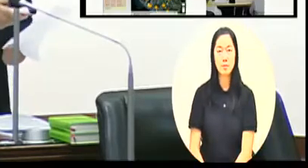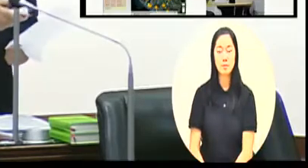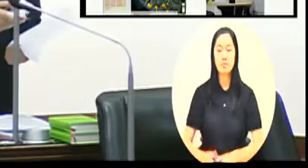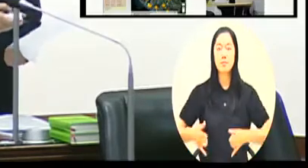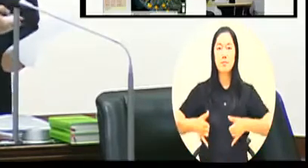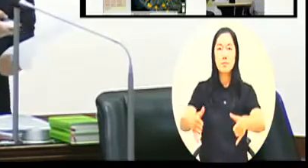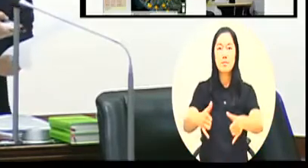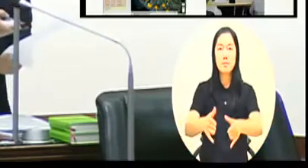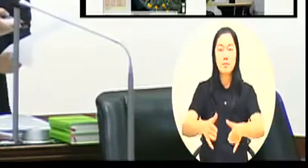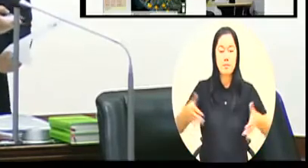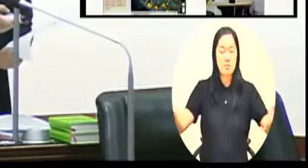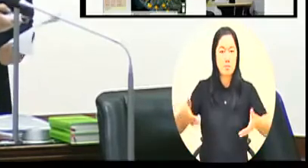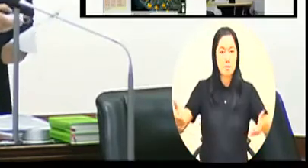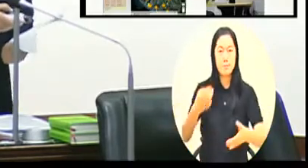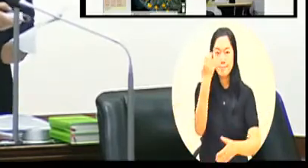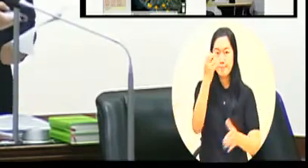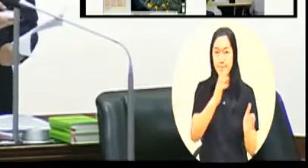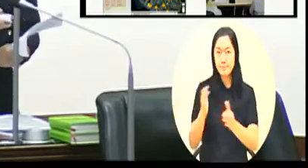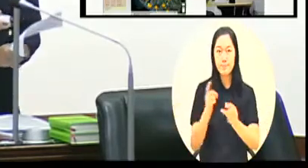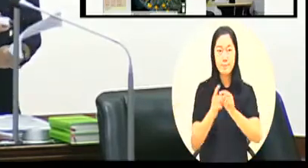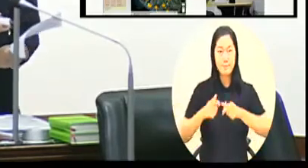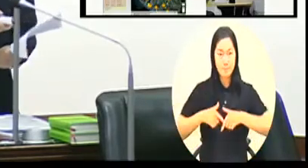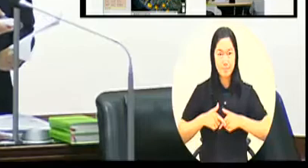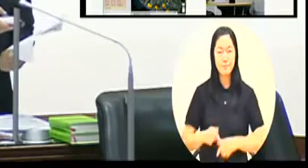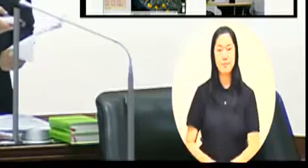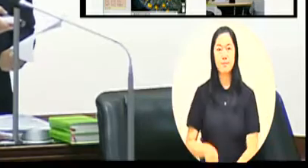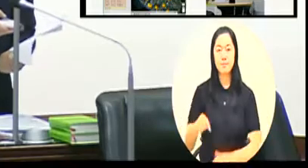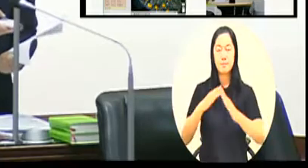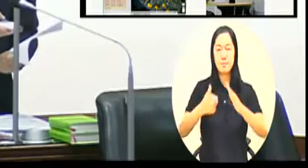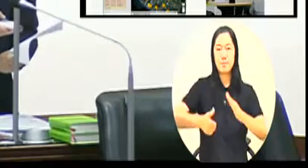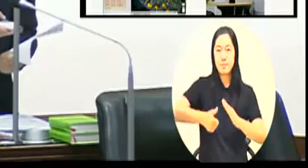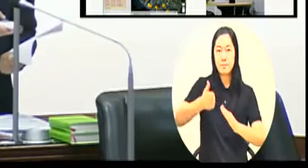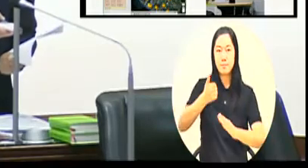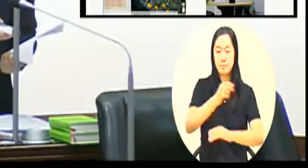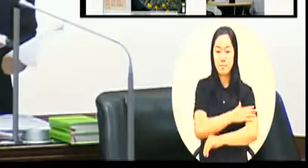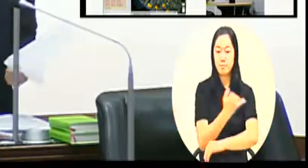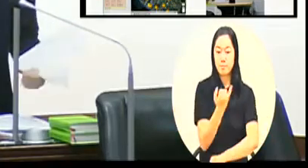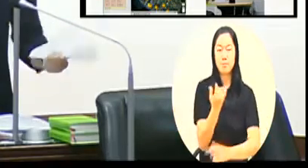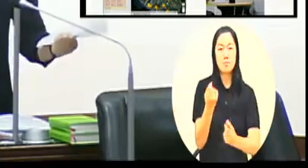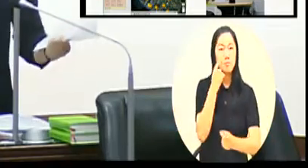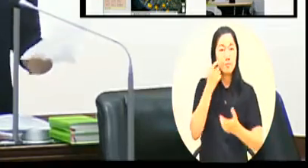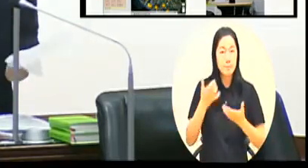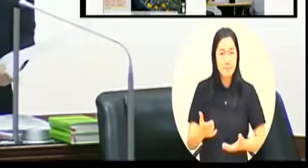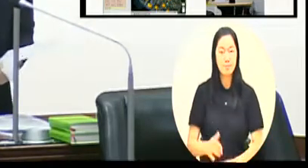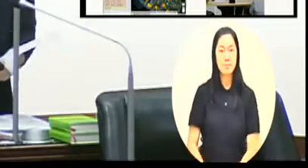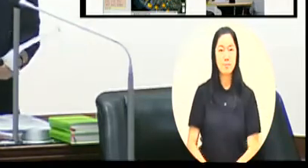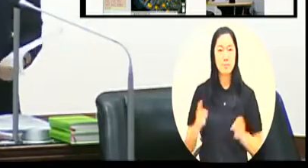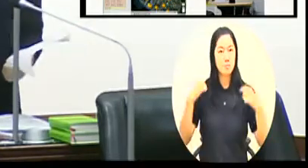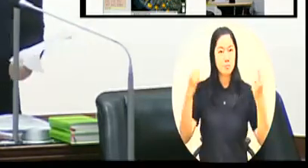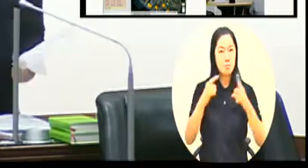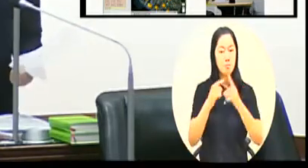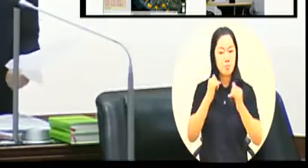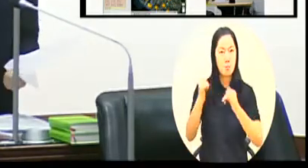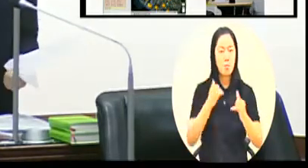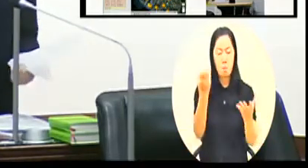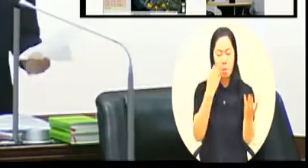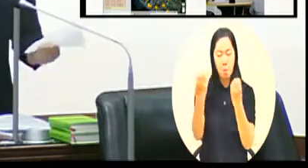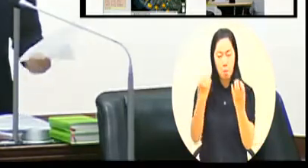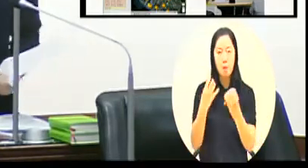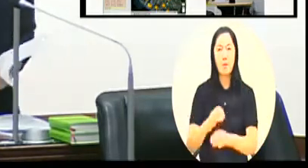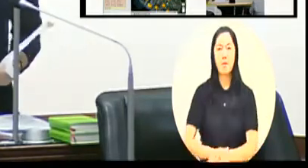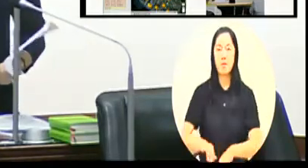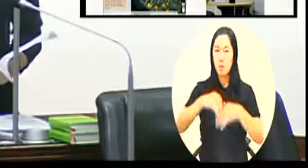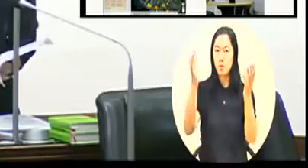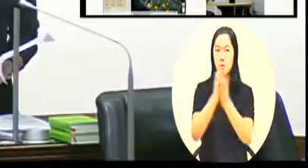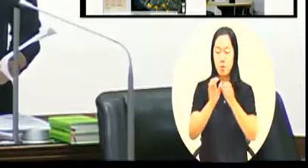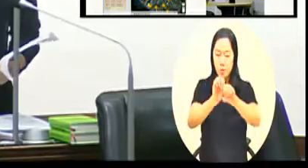道路挖掘管理中心。好，这是市长也很重视这个问题了哈，经常让市民来陈情，所以就把所有的管